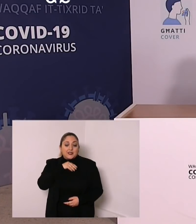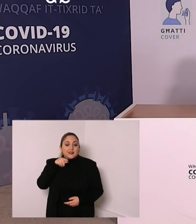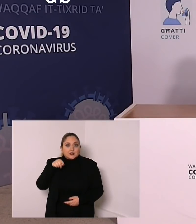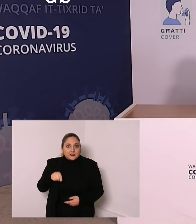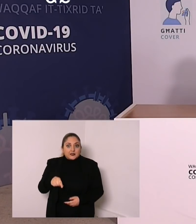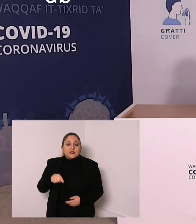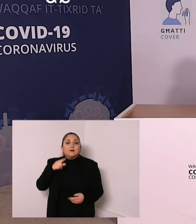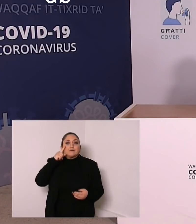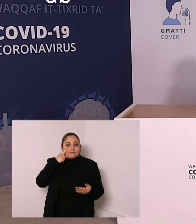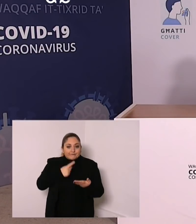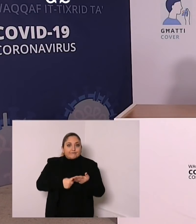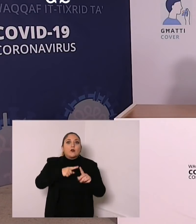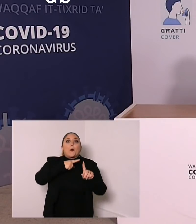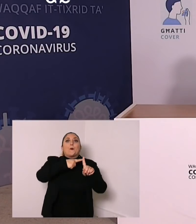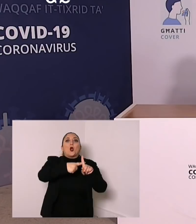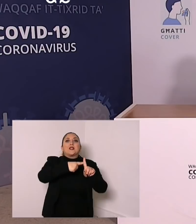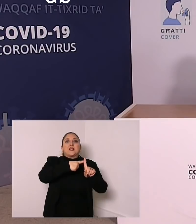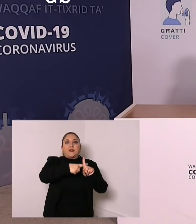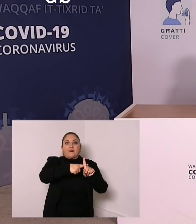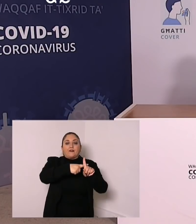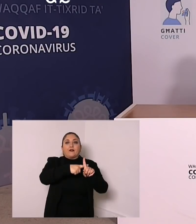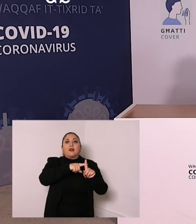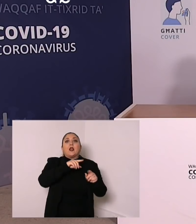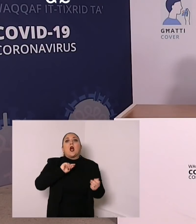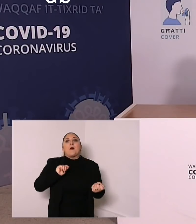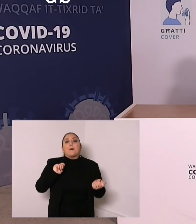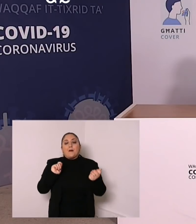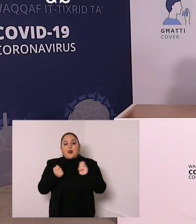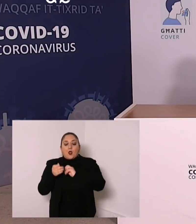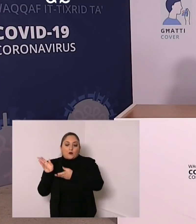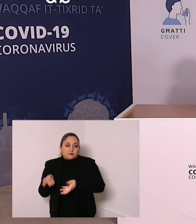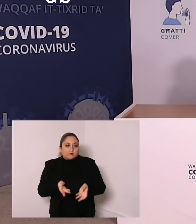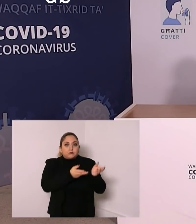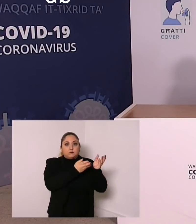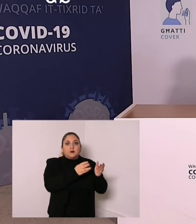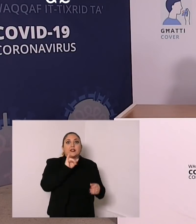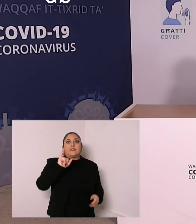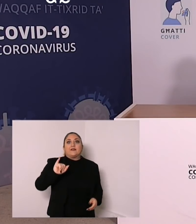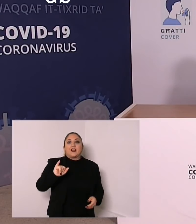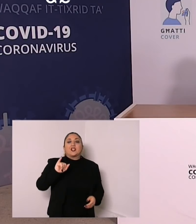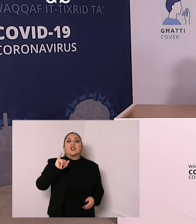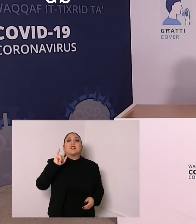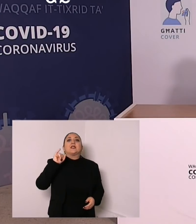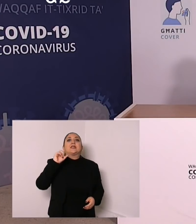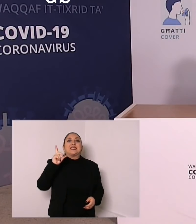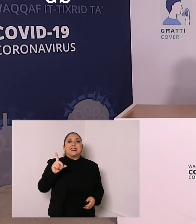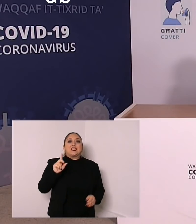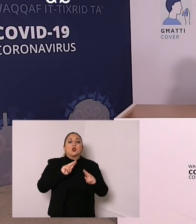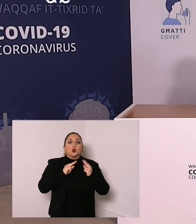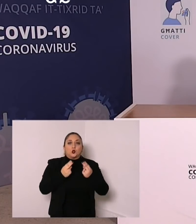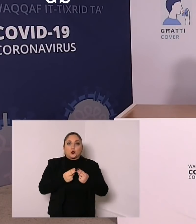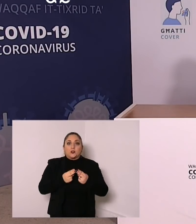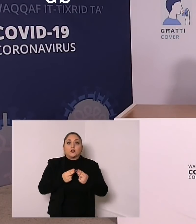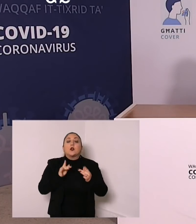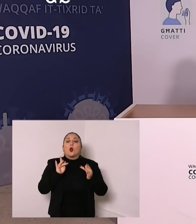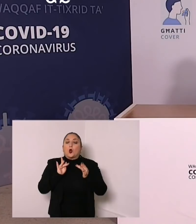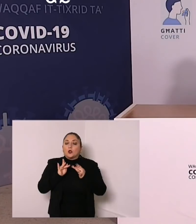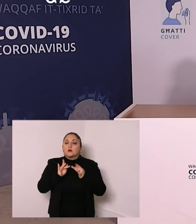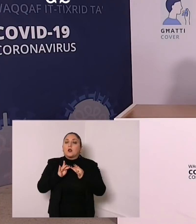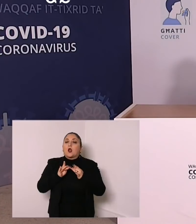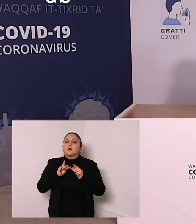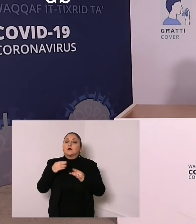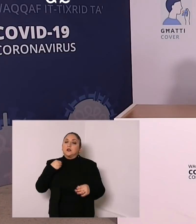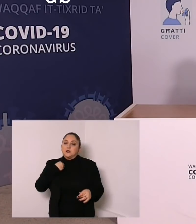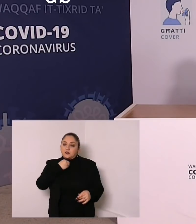din riżultat pożittiva u allura din ġiet transfer tal-Infectious Diseases Unit u għaddejjem bil-contact tracing aħna tal-istaff u